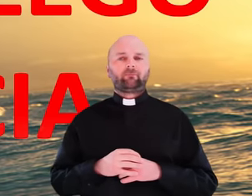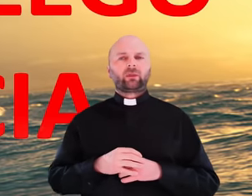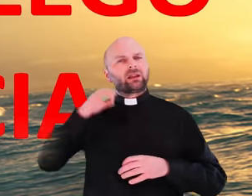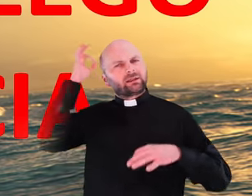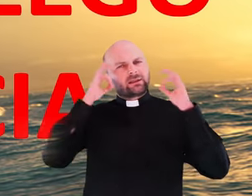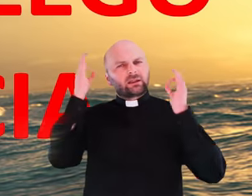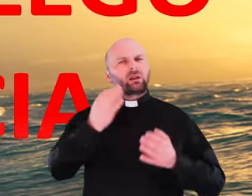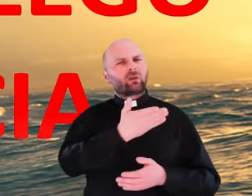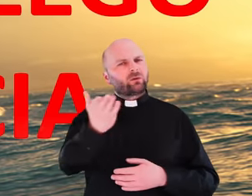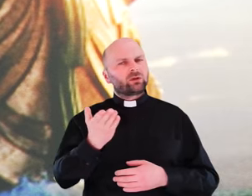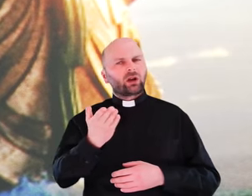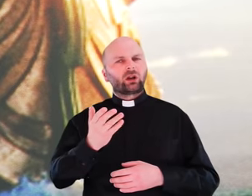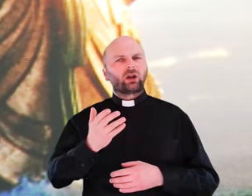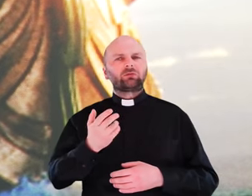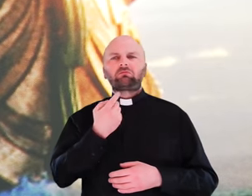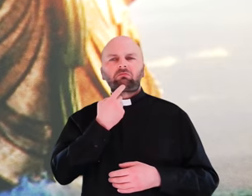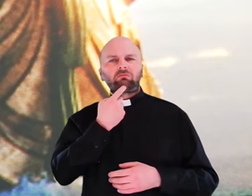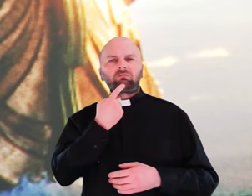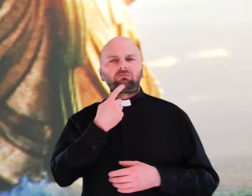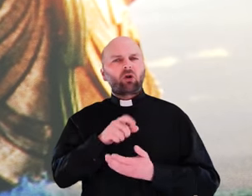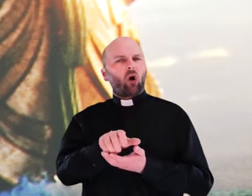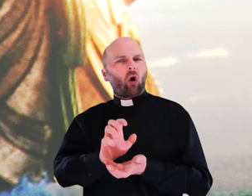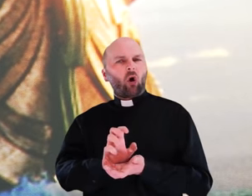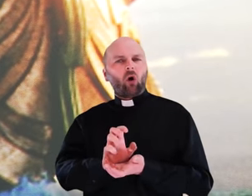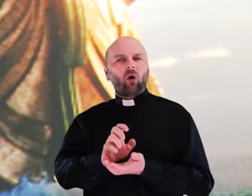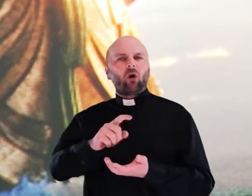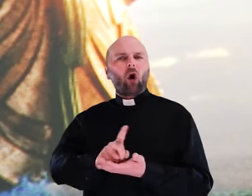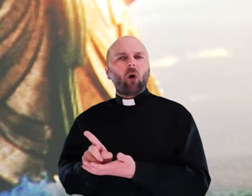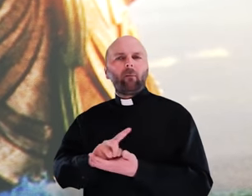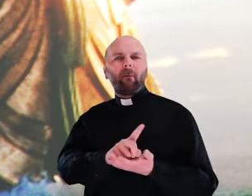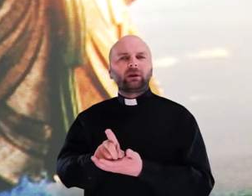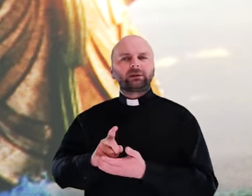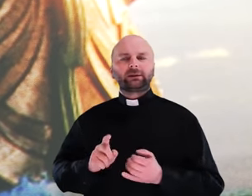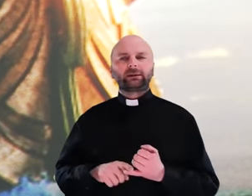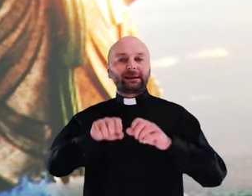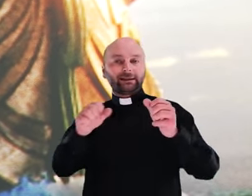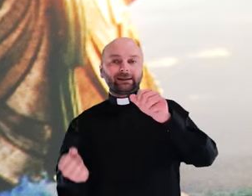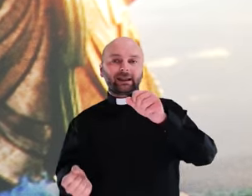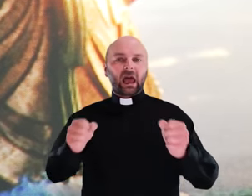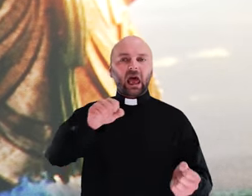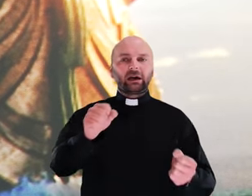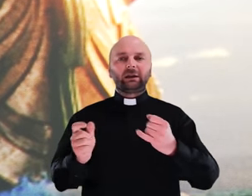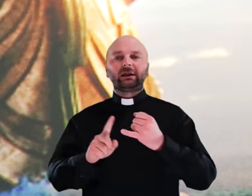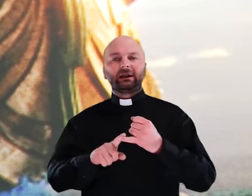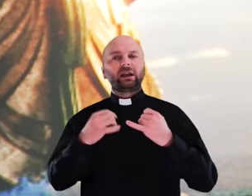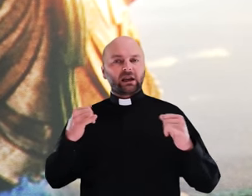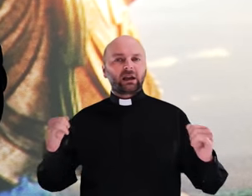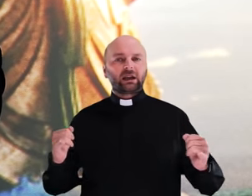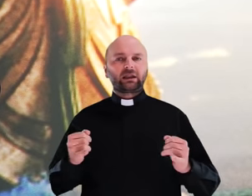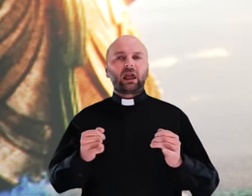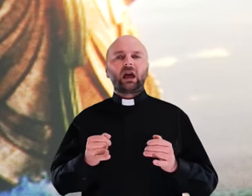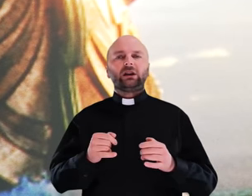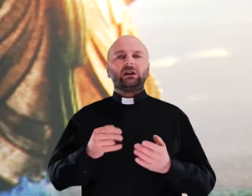czym w waszym życiu mógłby być taki kompas, czym mógłby być ster i poszczególne części.